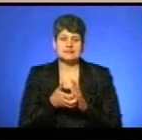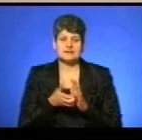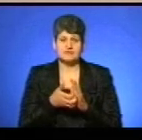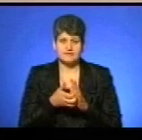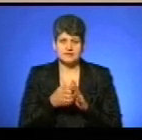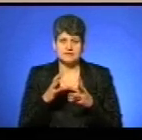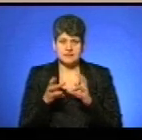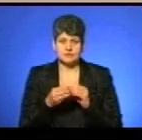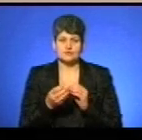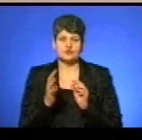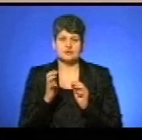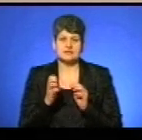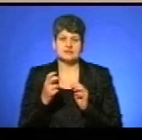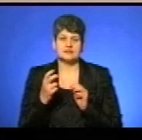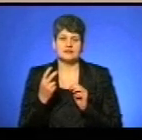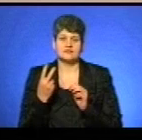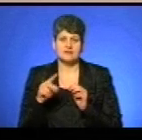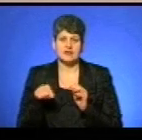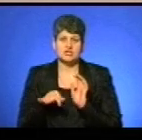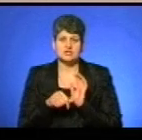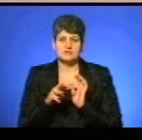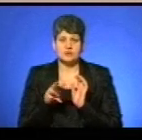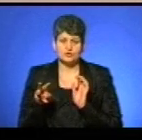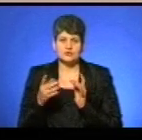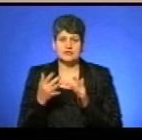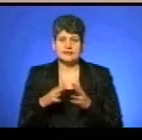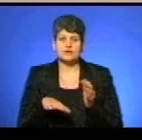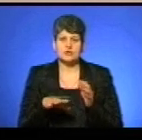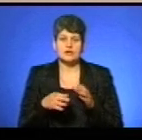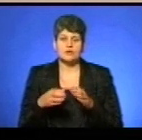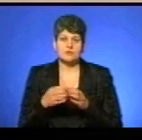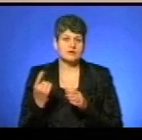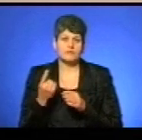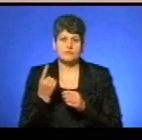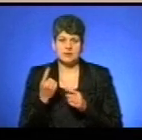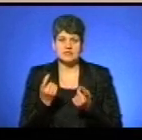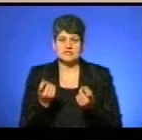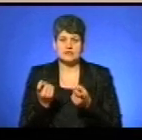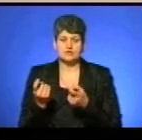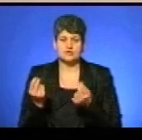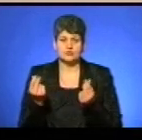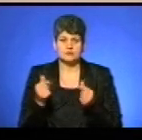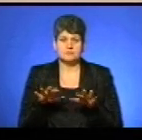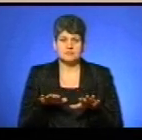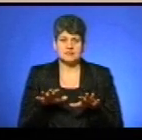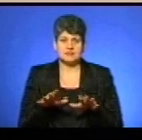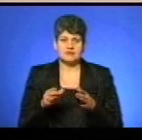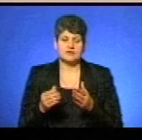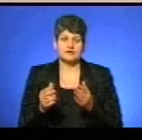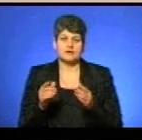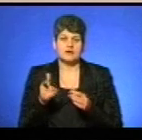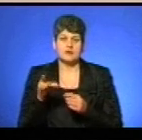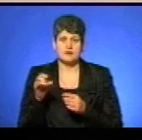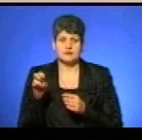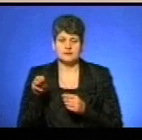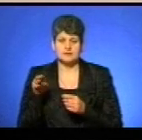сумі 402,6 мільйони, оскільки територіальна громада вперше залучає кошти від місцевих запозичень, які